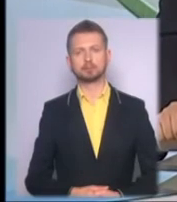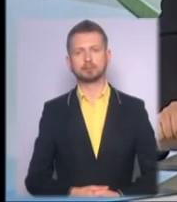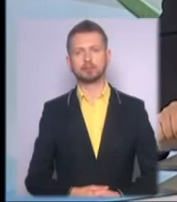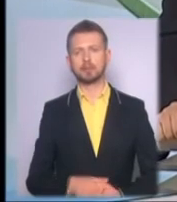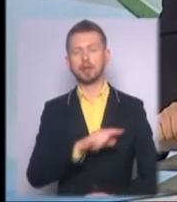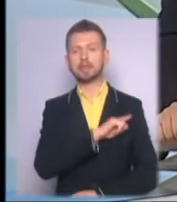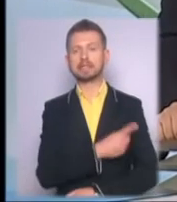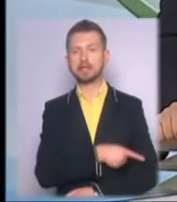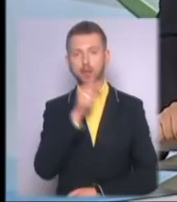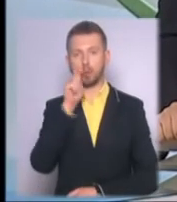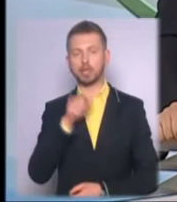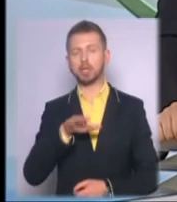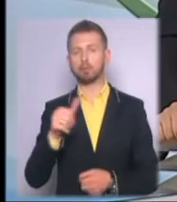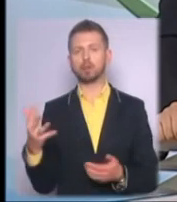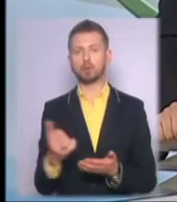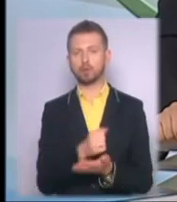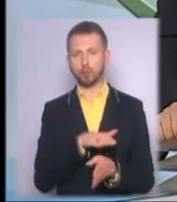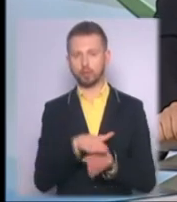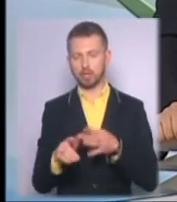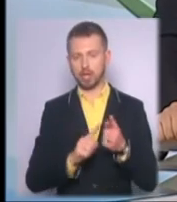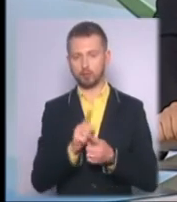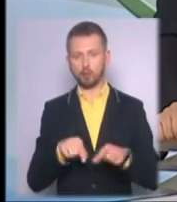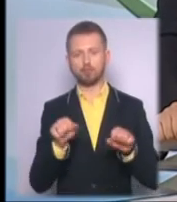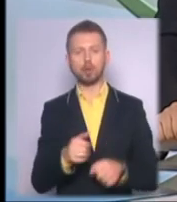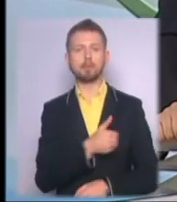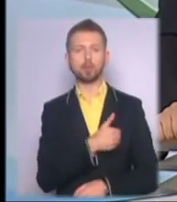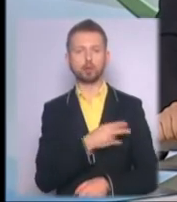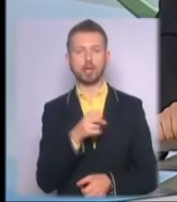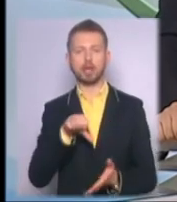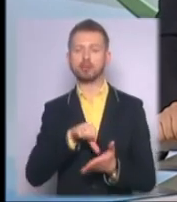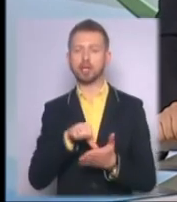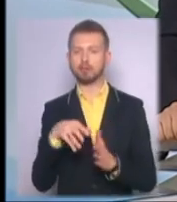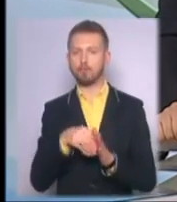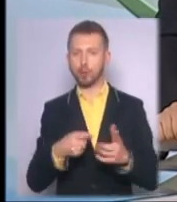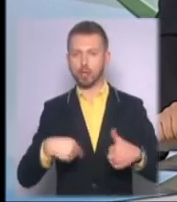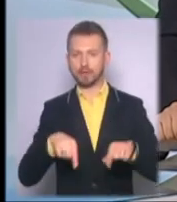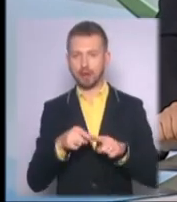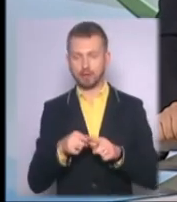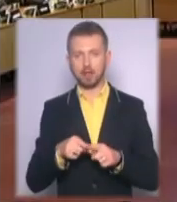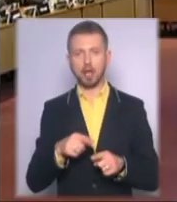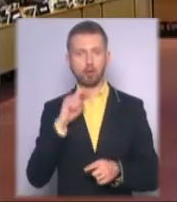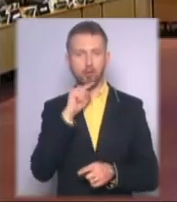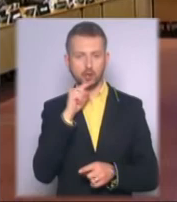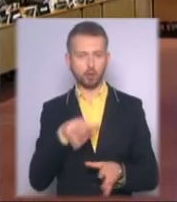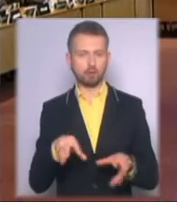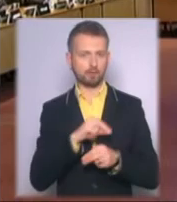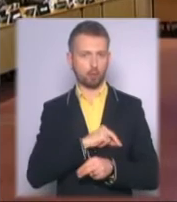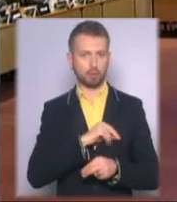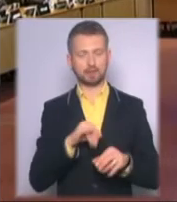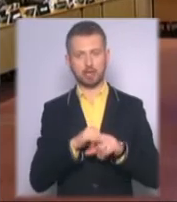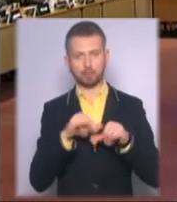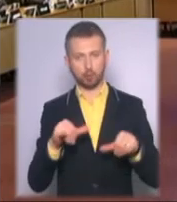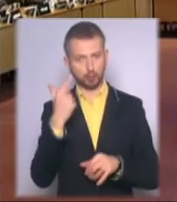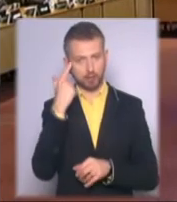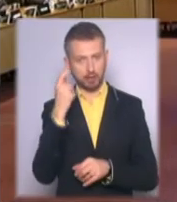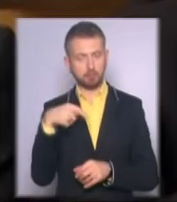Сильна Україна після успішного втілення реформ зможе претендувати на членство в Організації економічного співробітництва та розвитку, заявив президент України